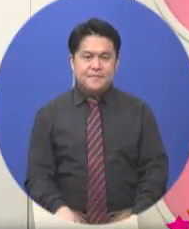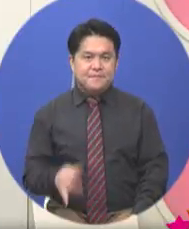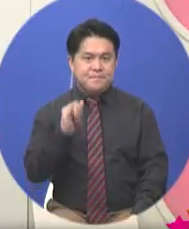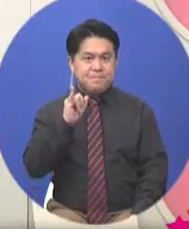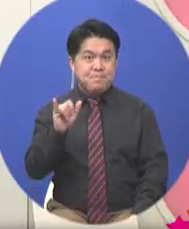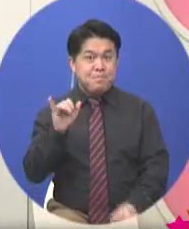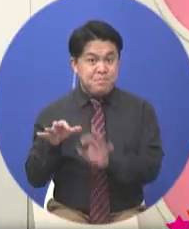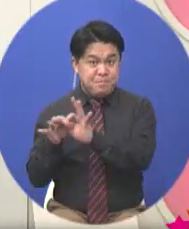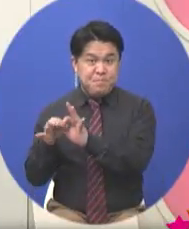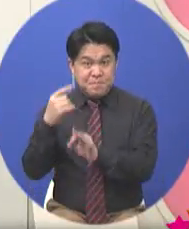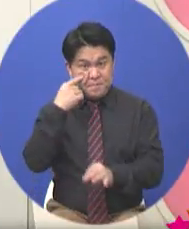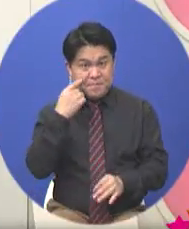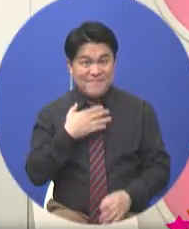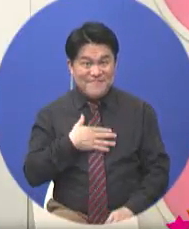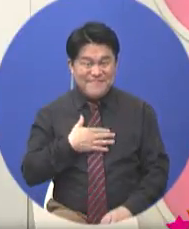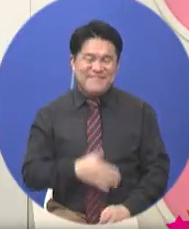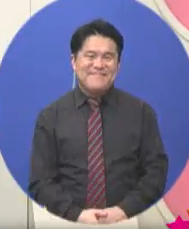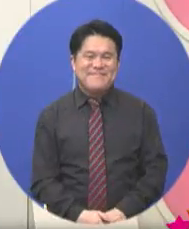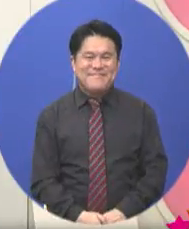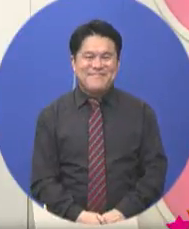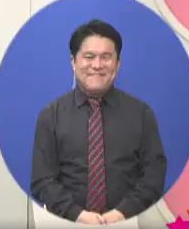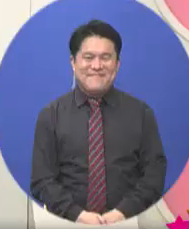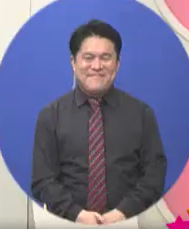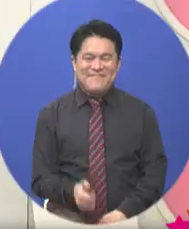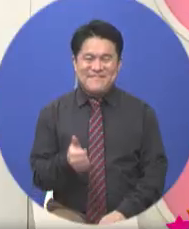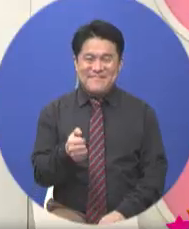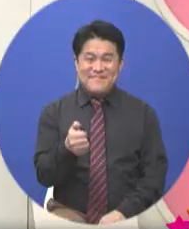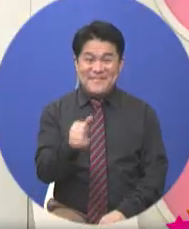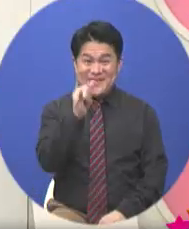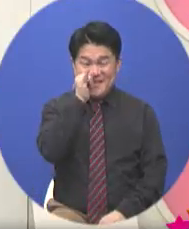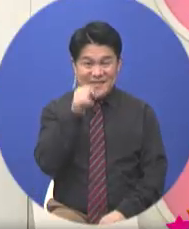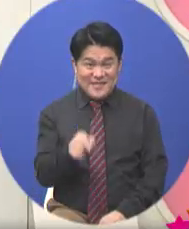연결을 해보도록 하겠습니다. 예. 그 리모컨이 있는